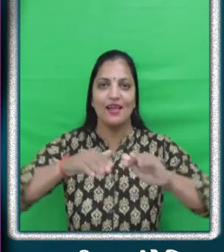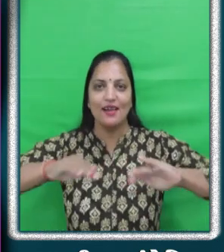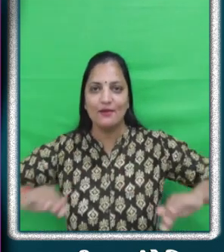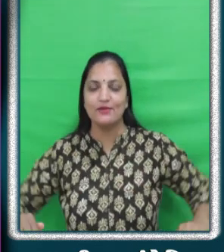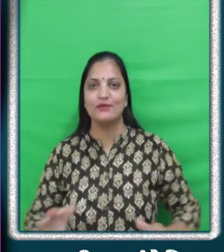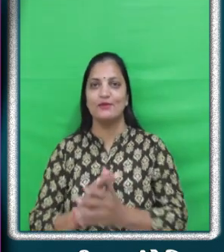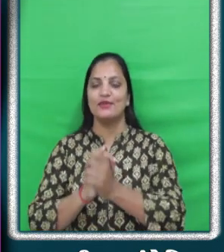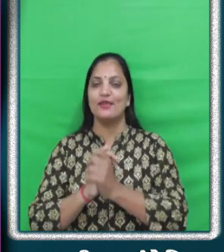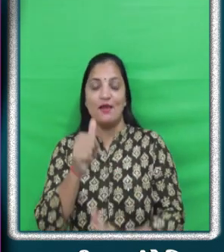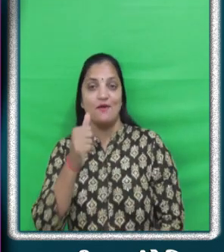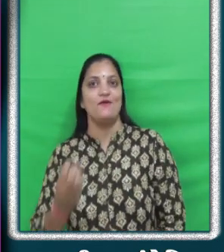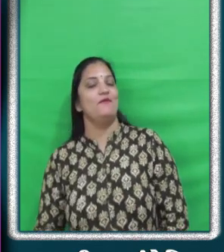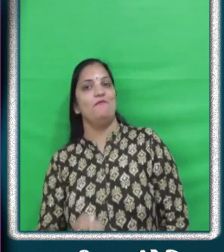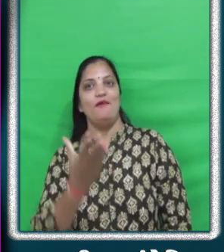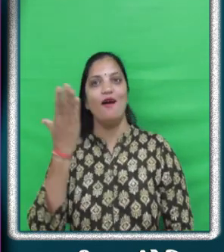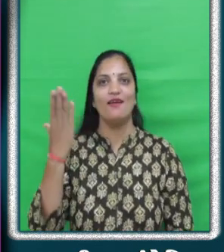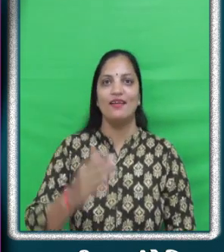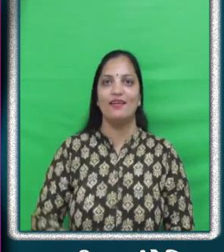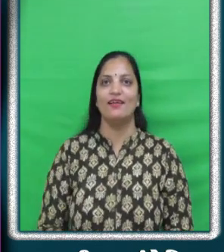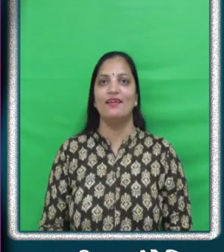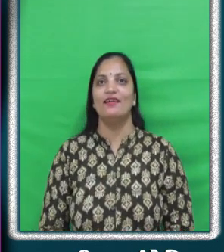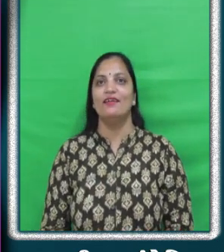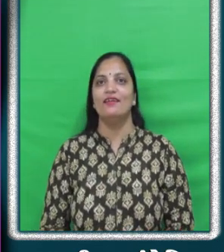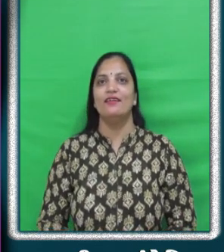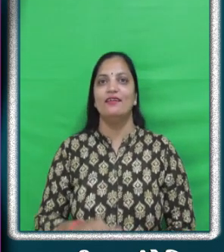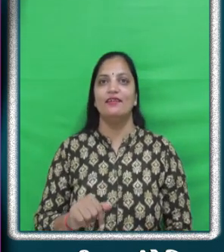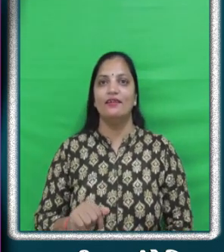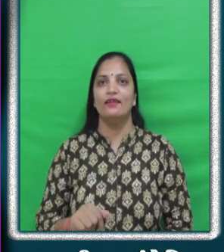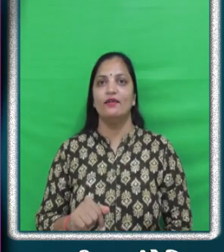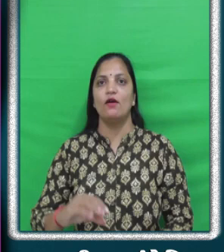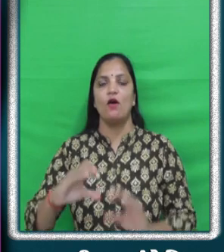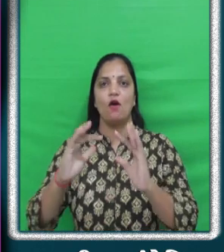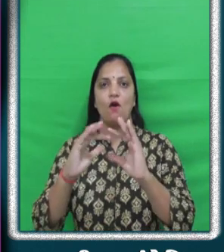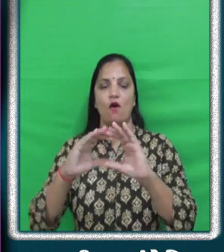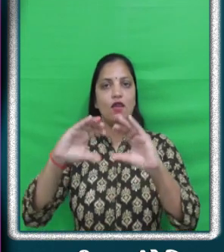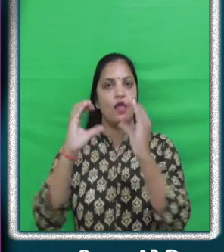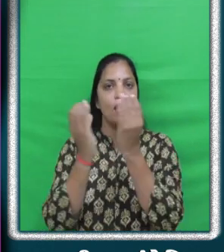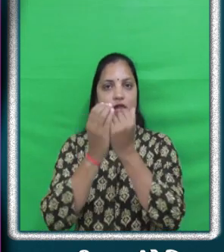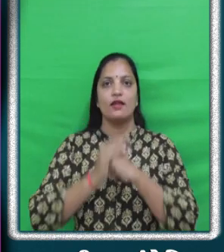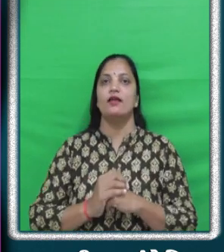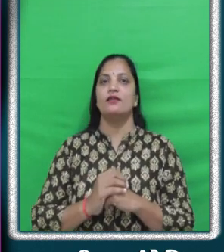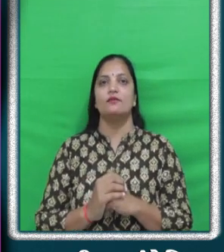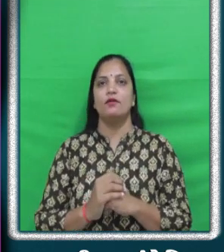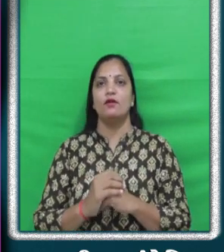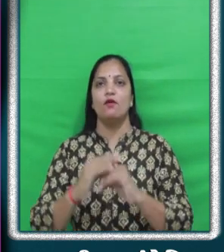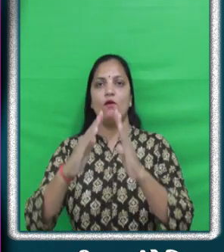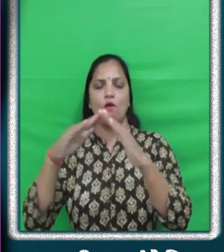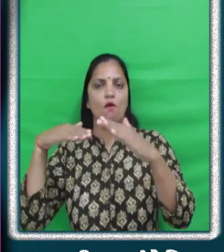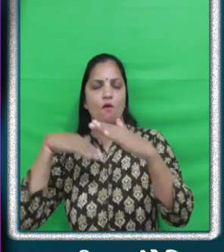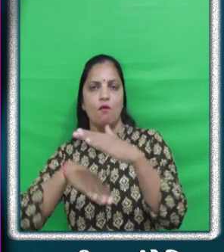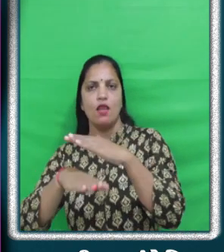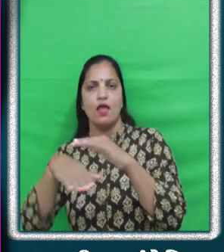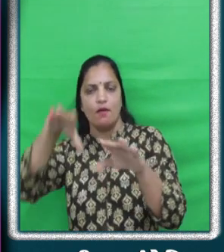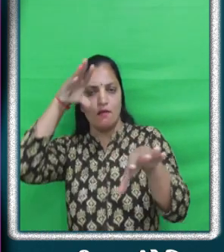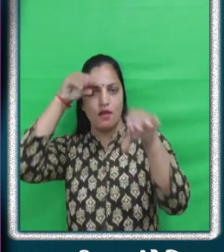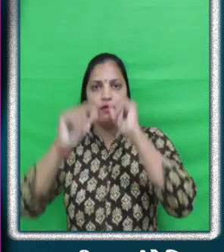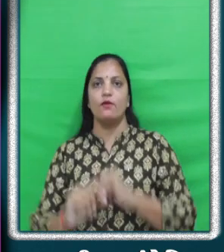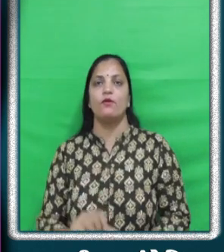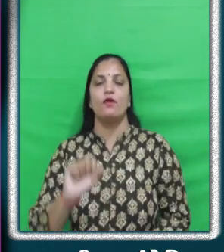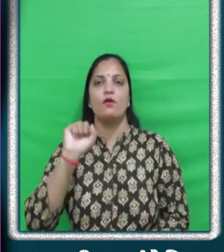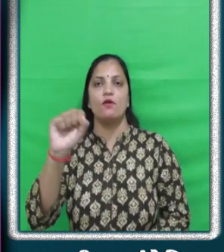नमस्कार विद्यार्थी मित्रों, गुड मॉर्निंग। लर्निंग अंतर्गत ऑनलाइन वर्चुअल क्लासेस में हूँ रावल